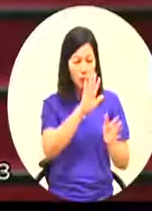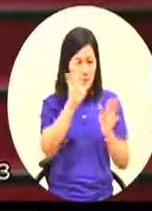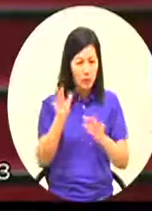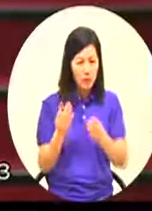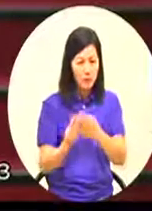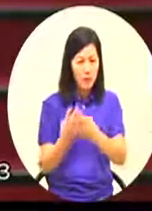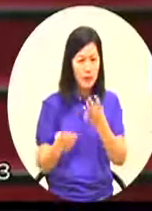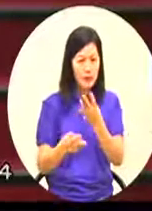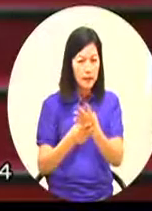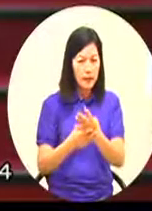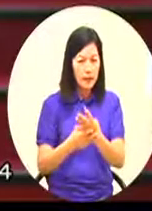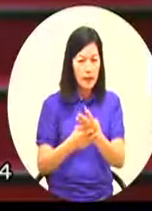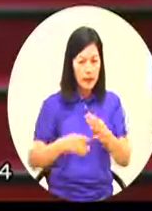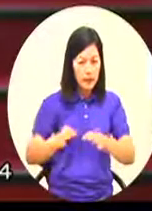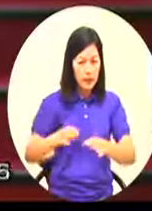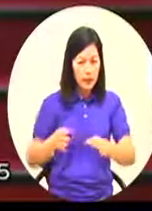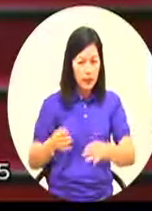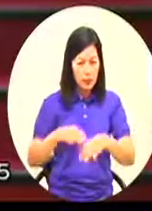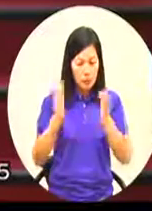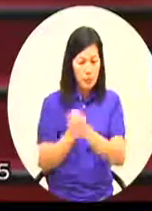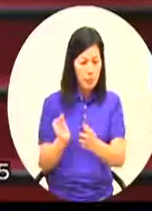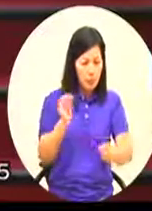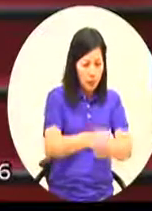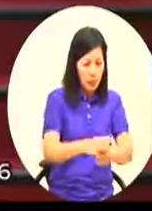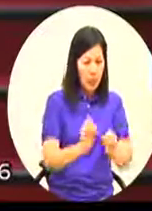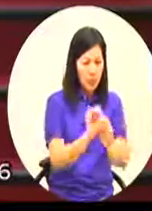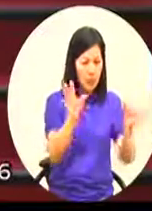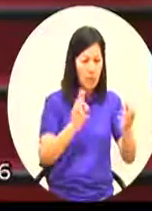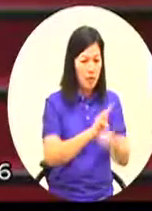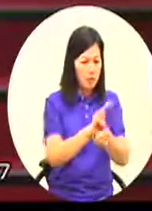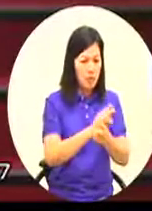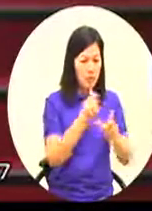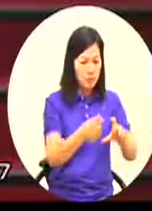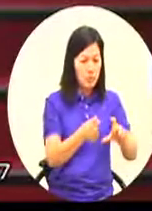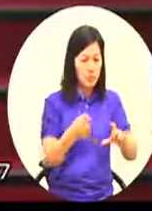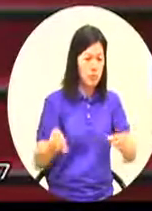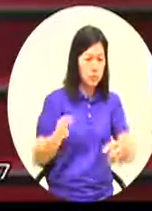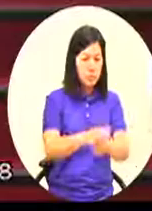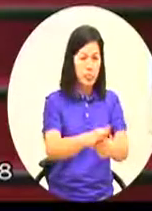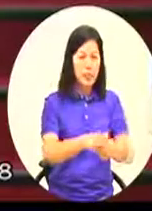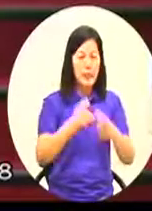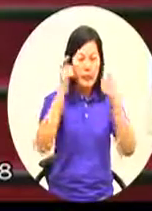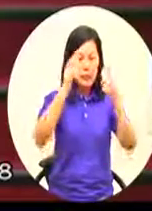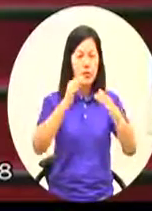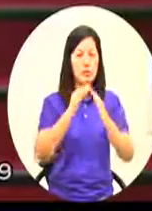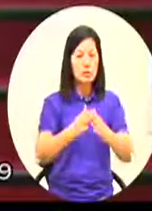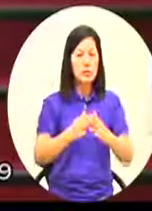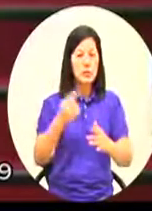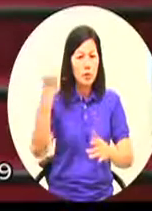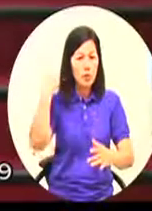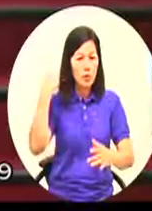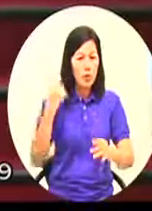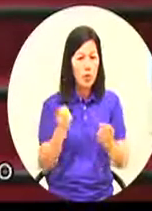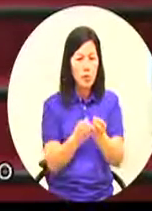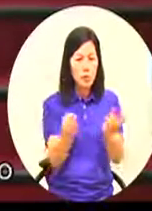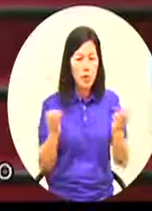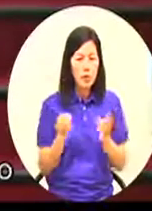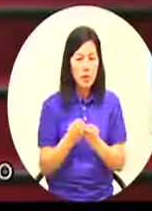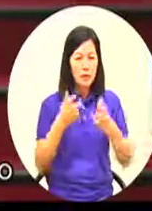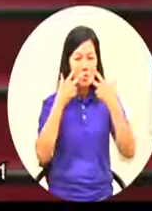个经费，全部投注在我们的茂林区，让我们高雄市后花园这三个原